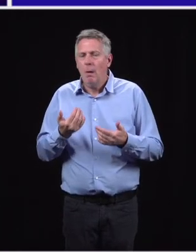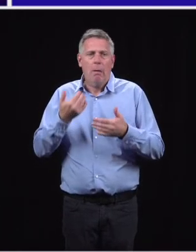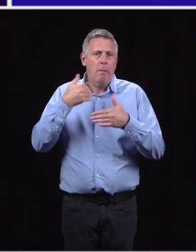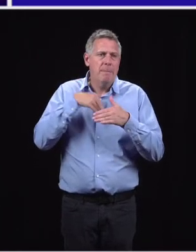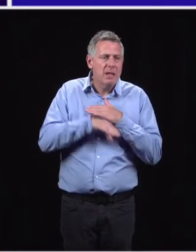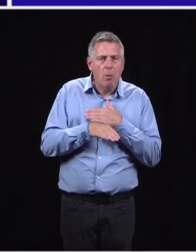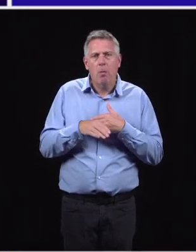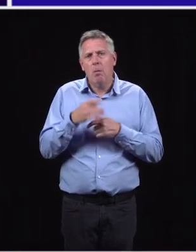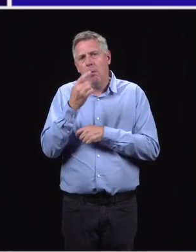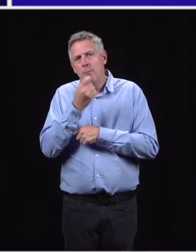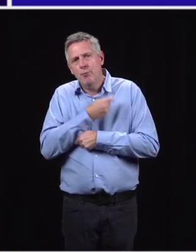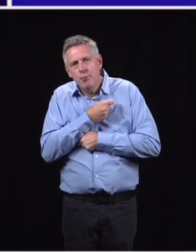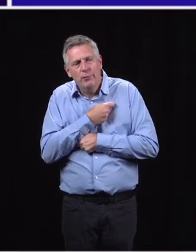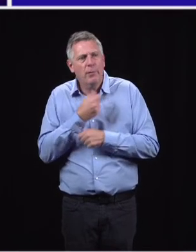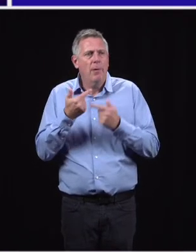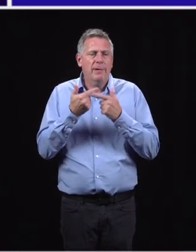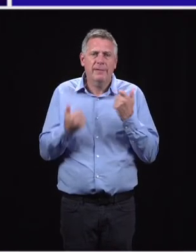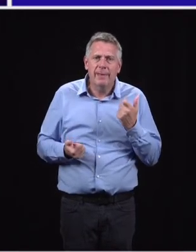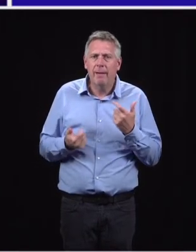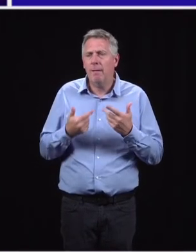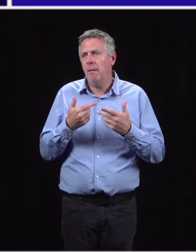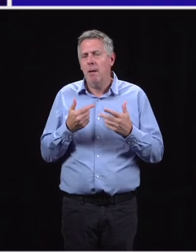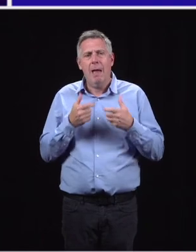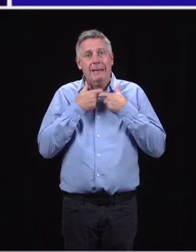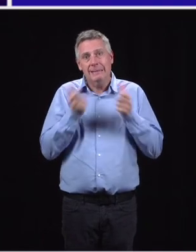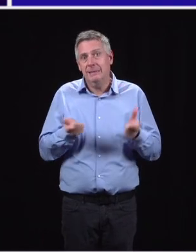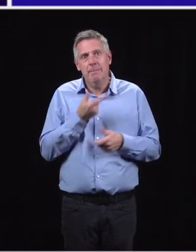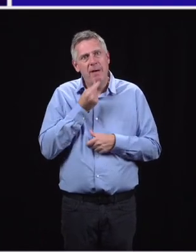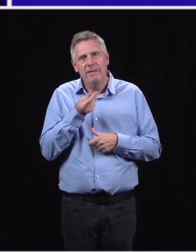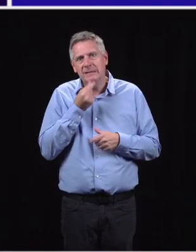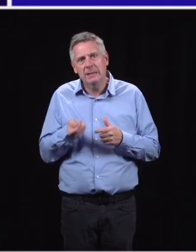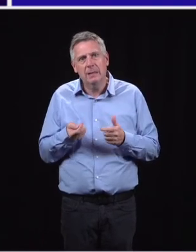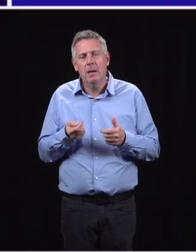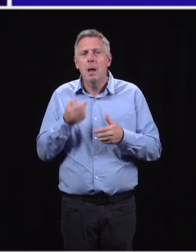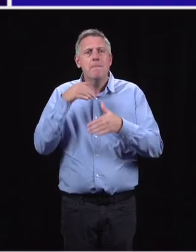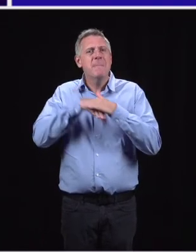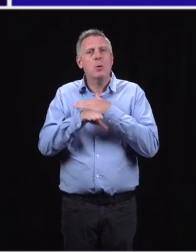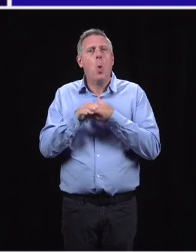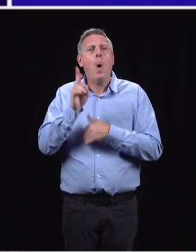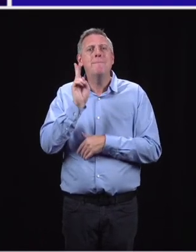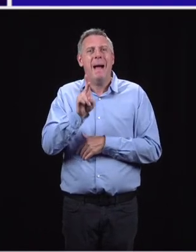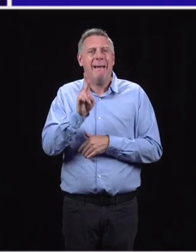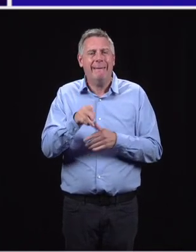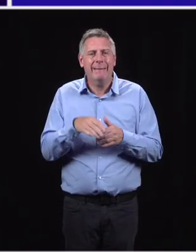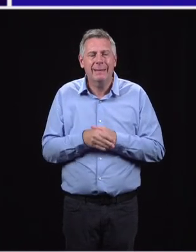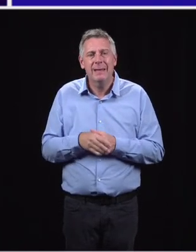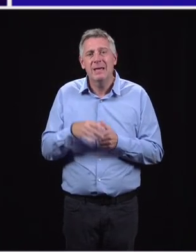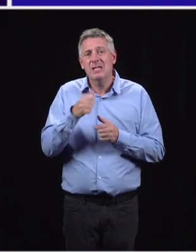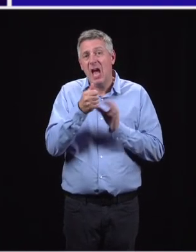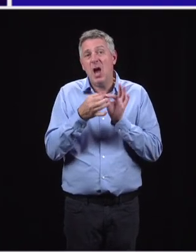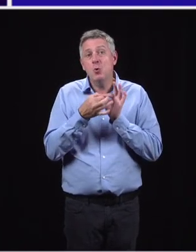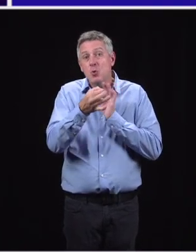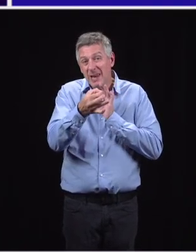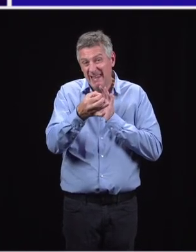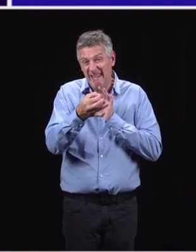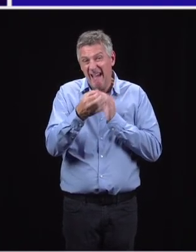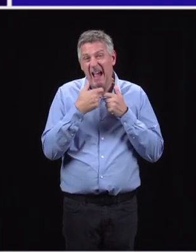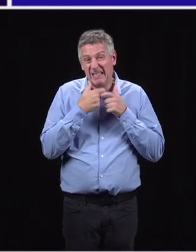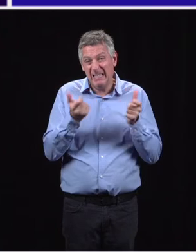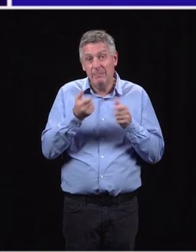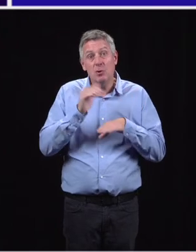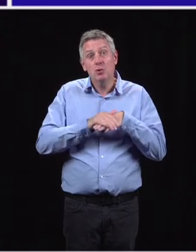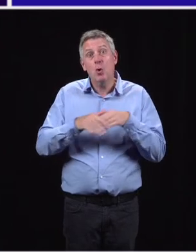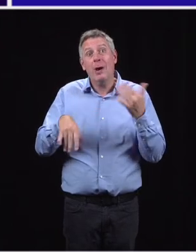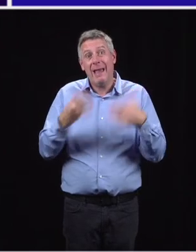sont pas très accessibles par exemple pour donner des exemples sur les métros parisiens avoir une ligne qui est accessible sur sur